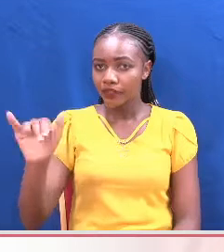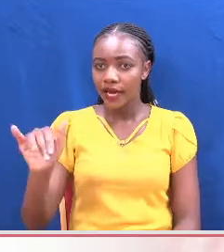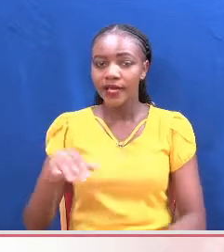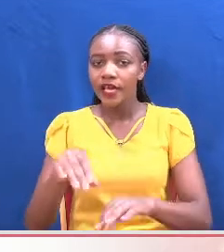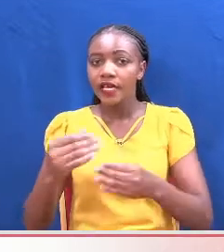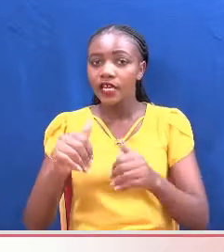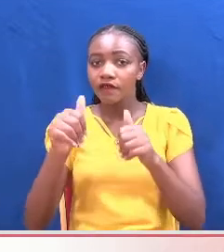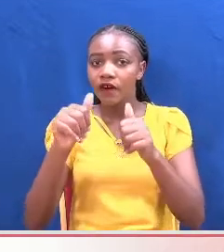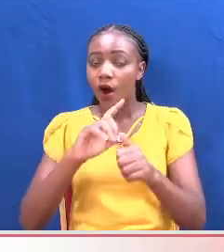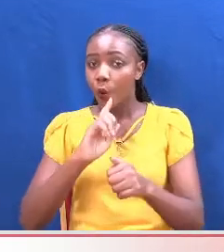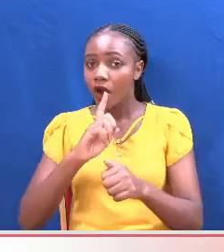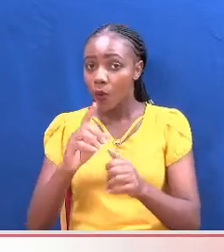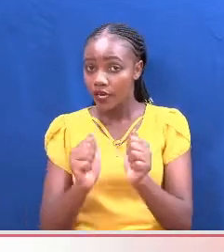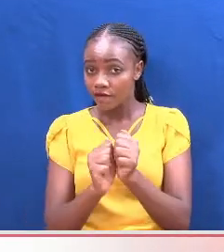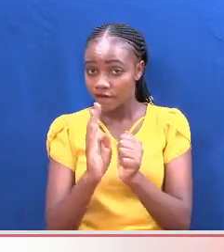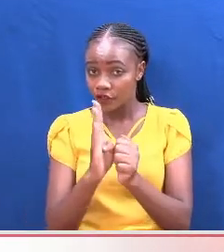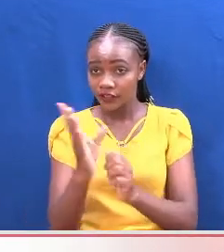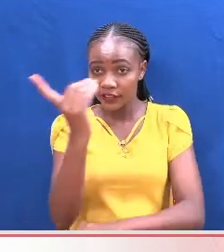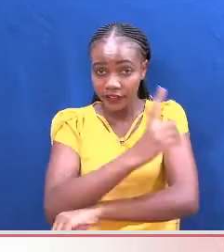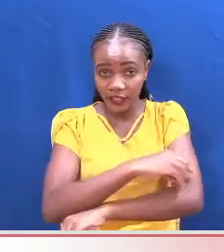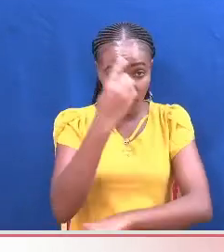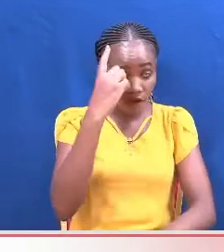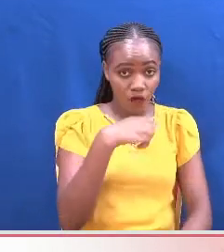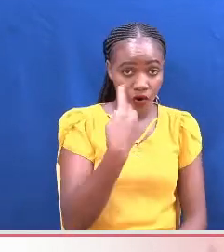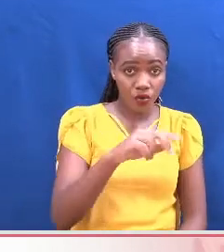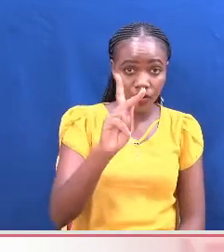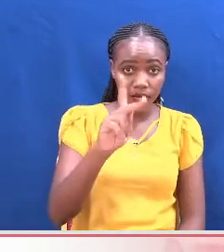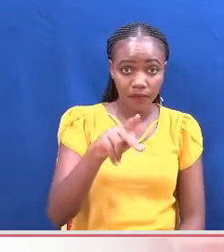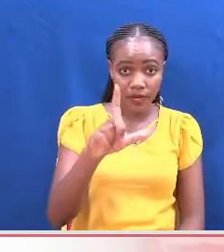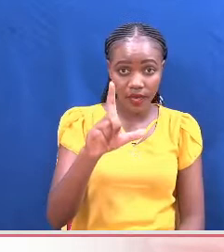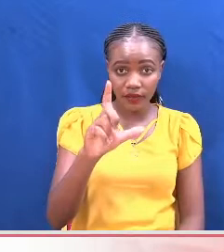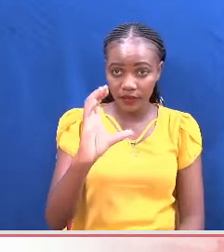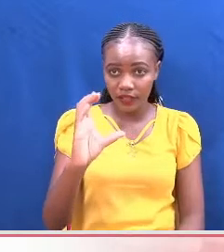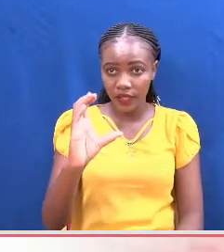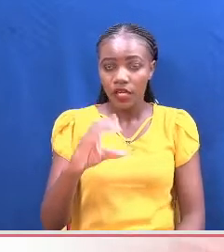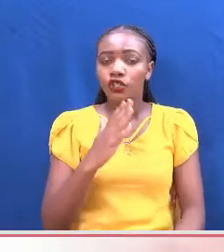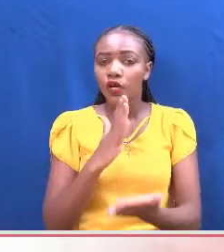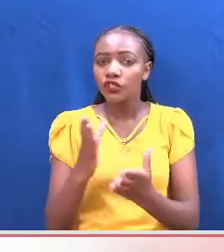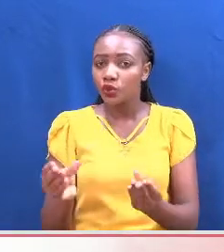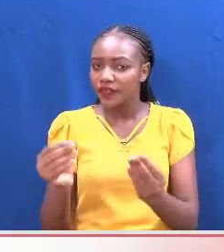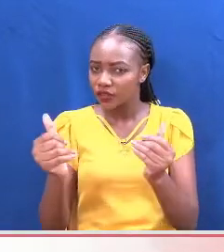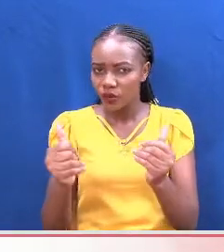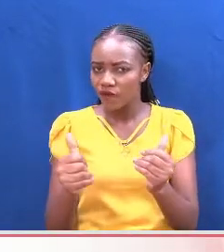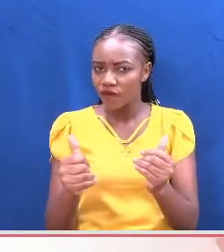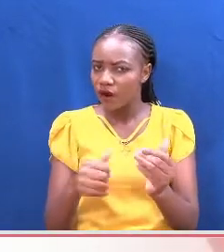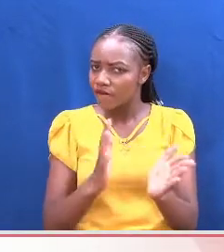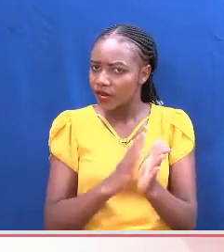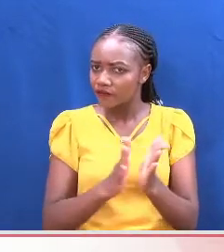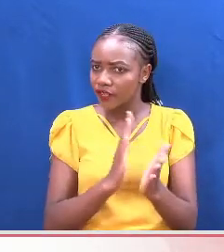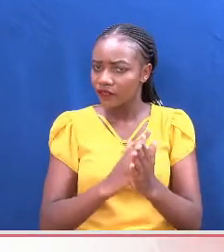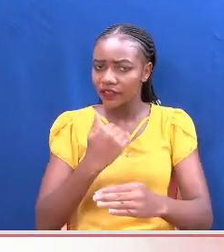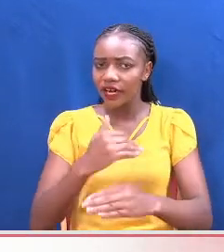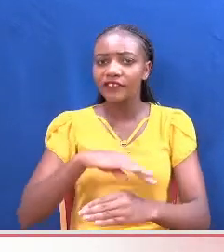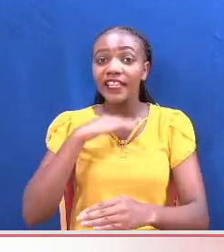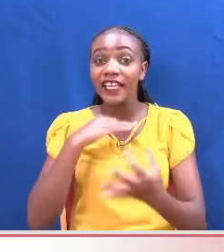ya siku 14 kwa kampuni ya usambazaji nguvu za umeme nchini tawi la Bungoma kutoa suluhu ya haraka kufuatia vifo vya